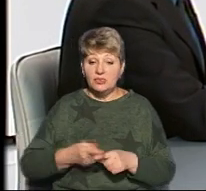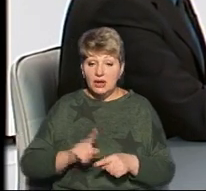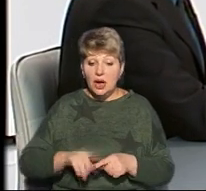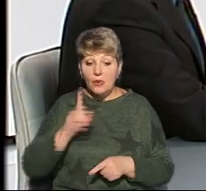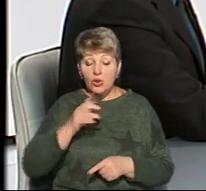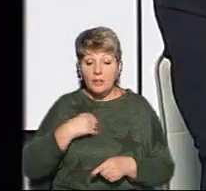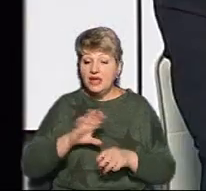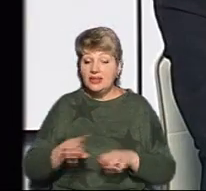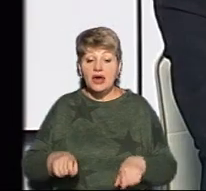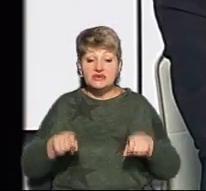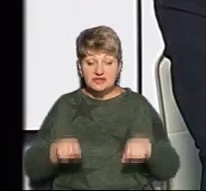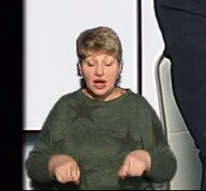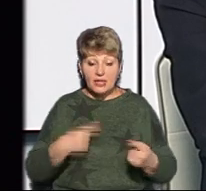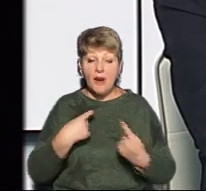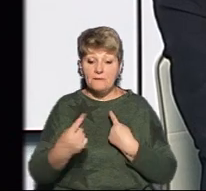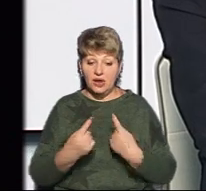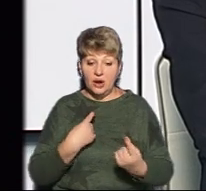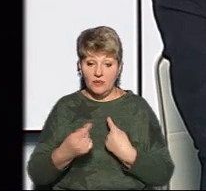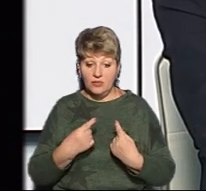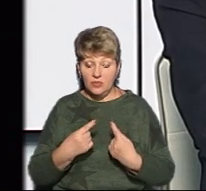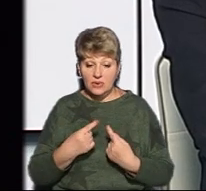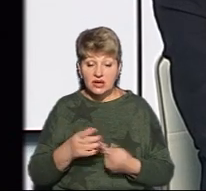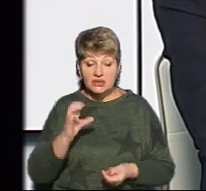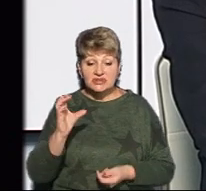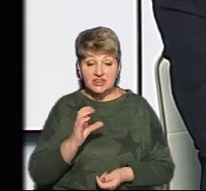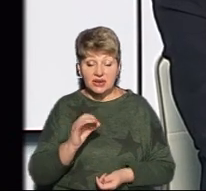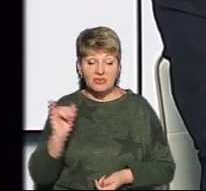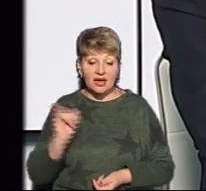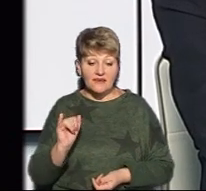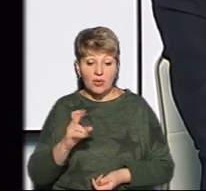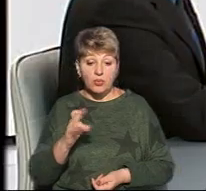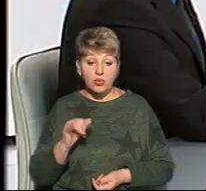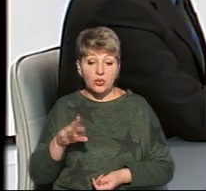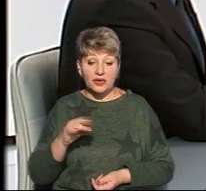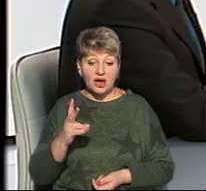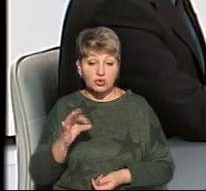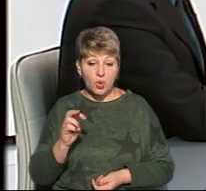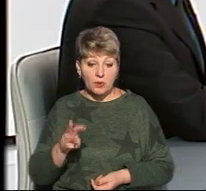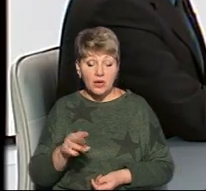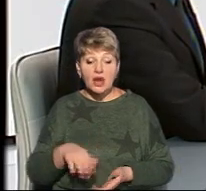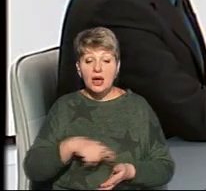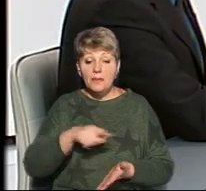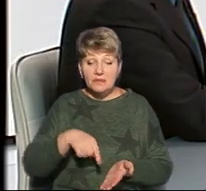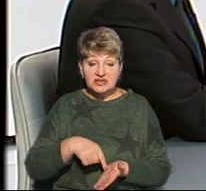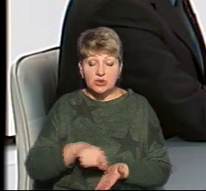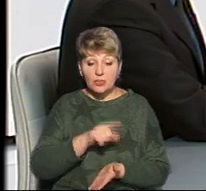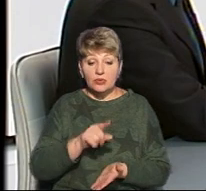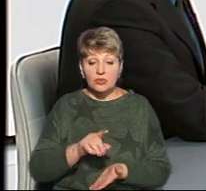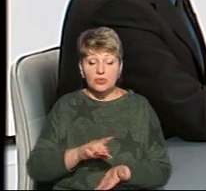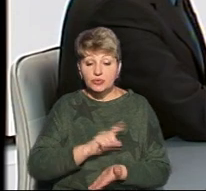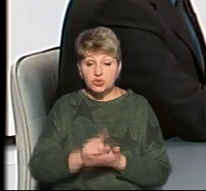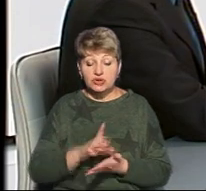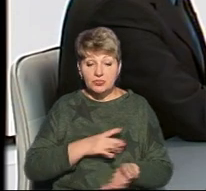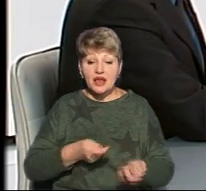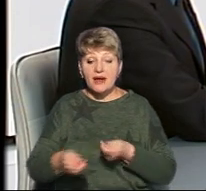поки ми не сядемо в переговорний процес із Сергієм Івановичем Бояном, від міста це повинні бути